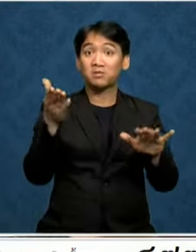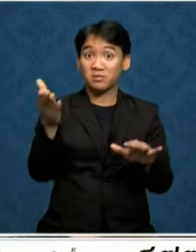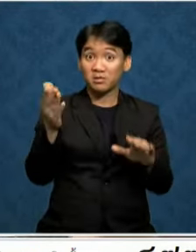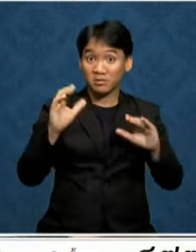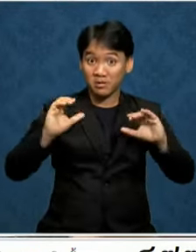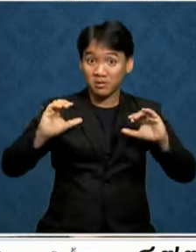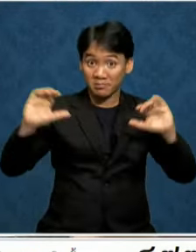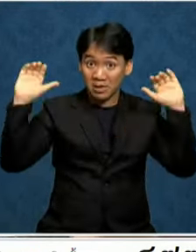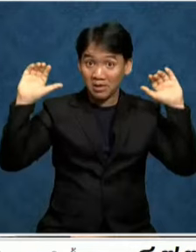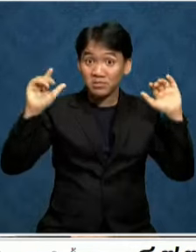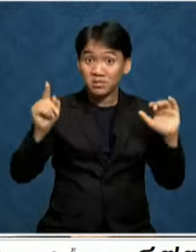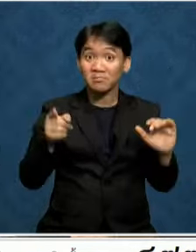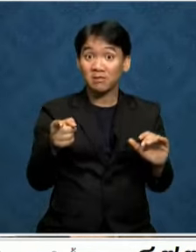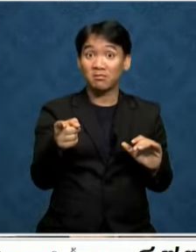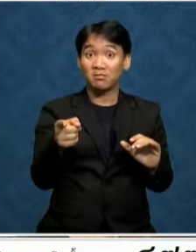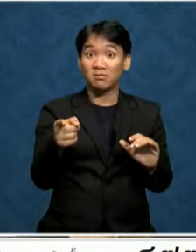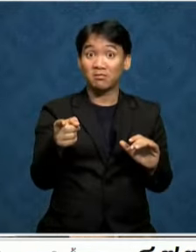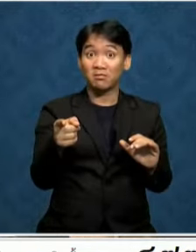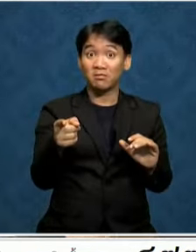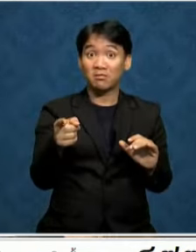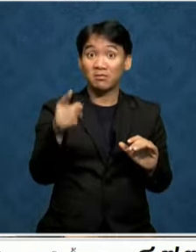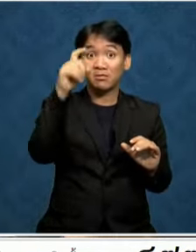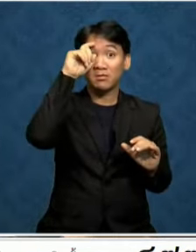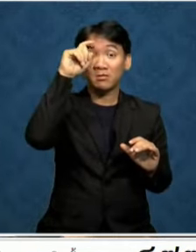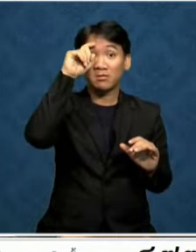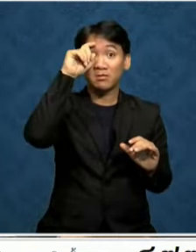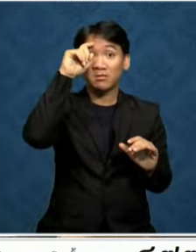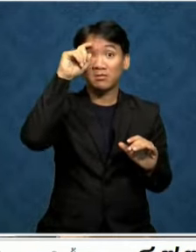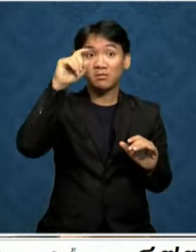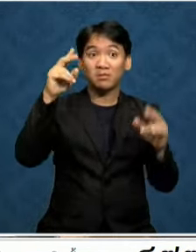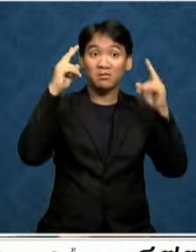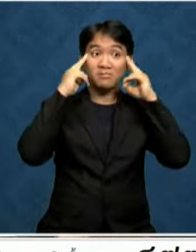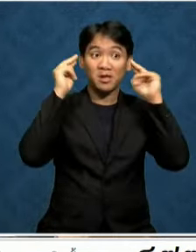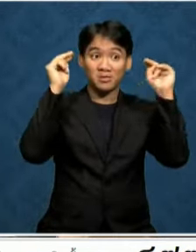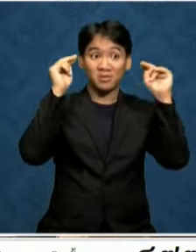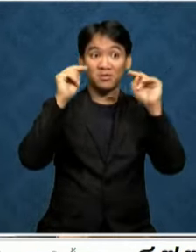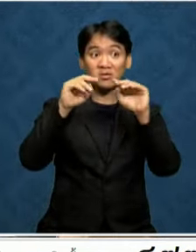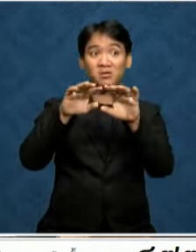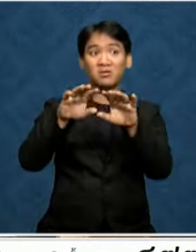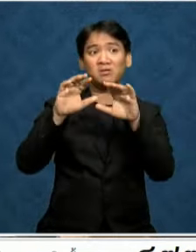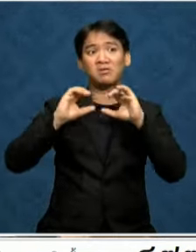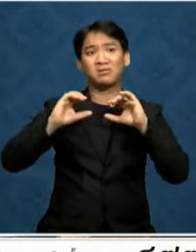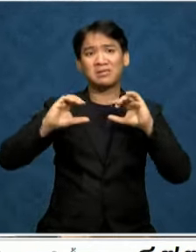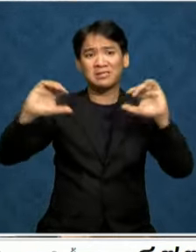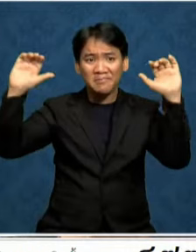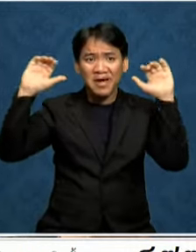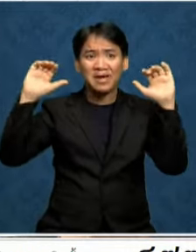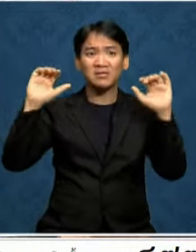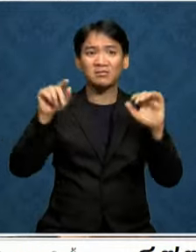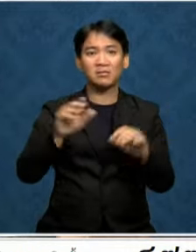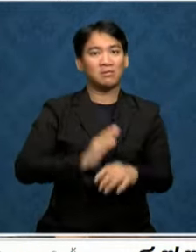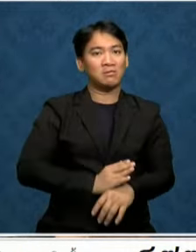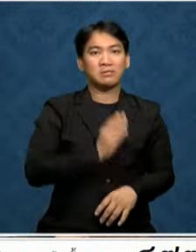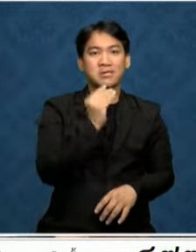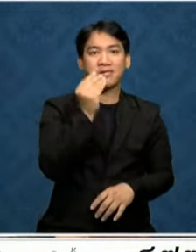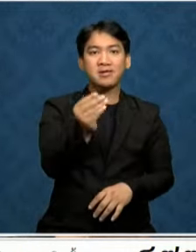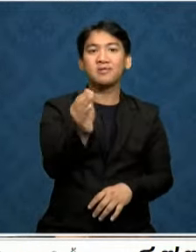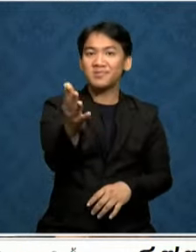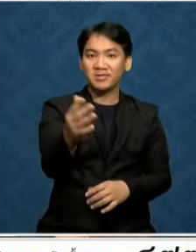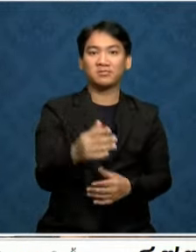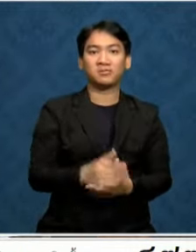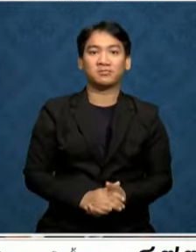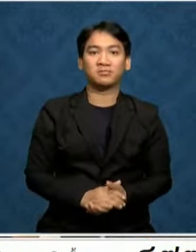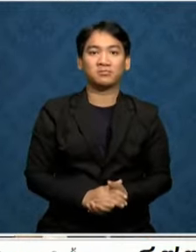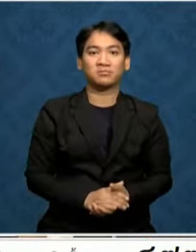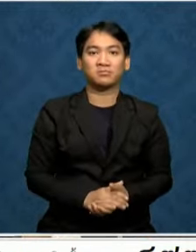พูดอย่างนี้เหมือนไม่ให้เกียรติท่านนายกและรัฐบาลเลยนะครับว่าบังคับใช้กฎหมายไม่ได้แต่ผมก็อยากดูเหมือนกันครับถ้าไม่รับร่างนี้นะครับ